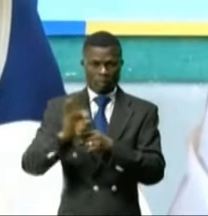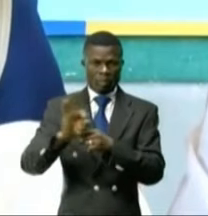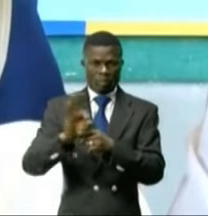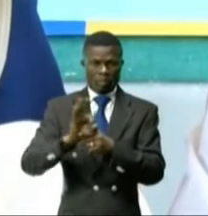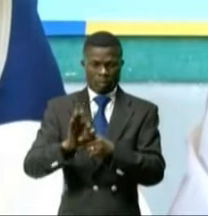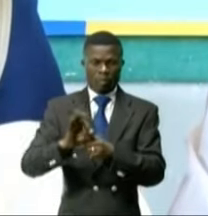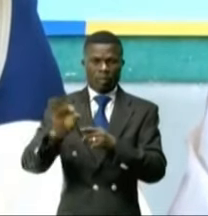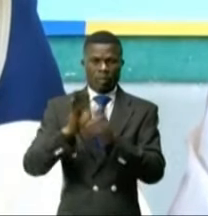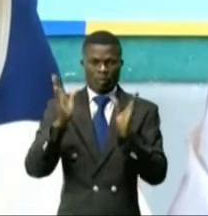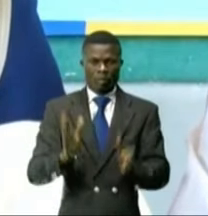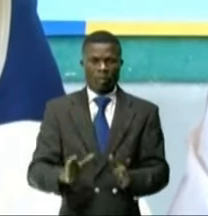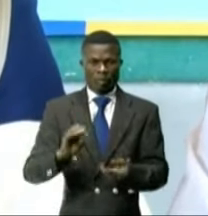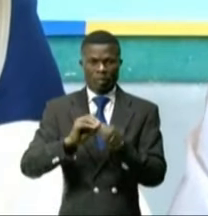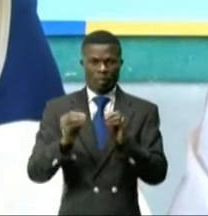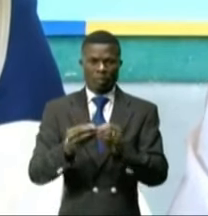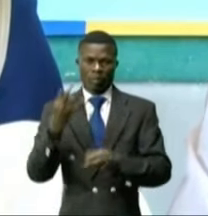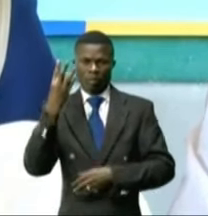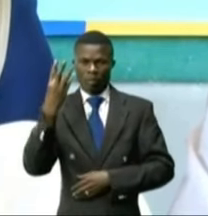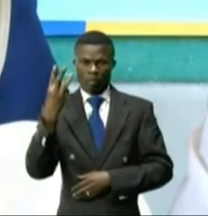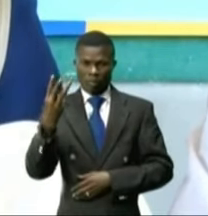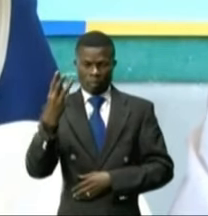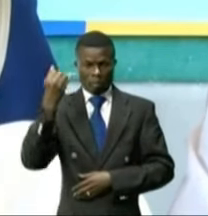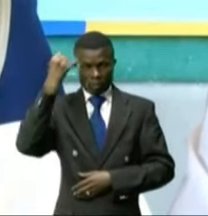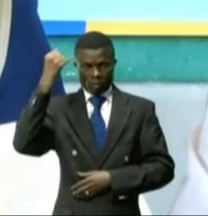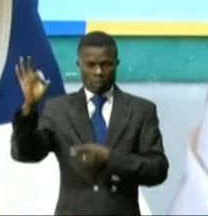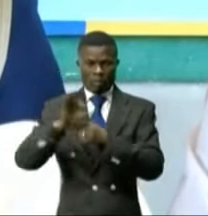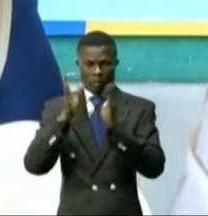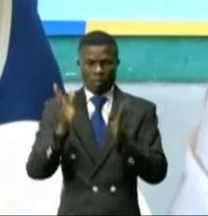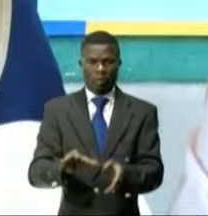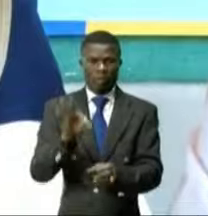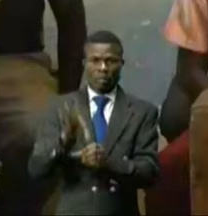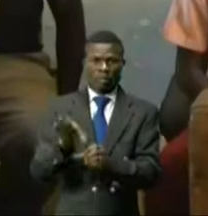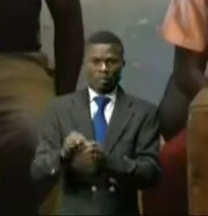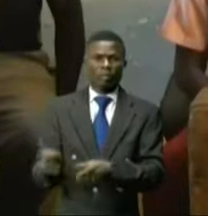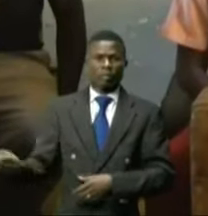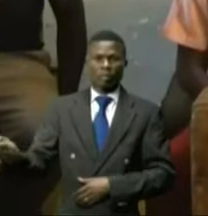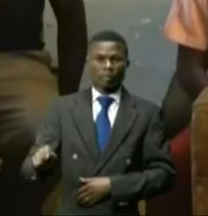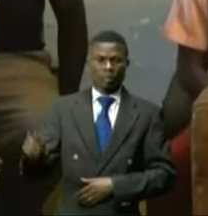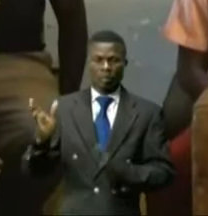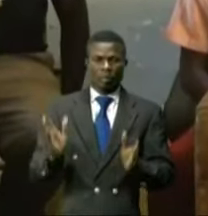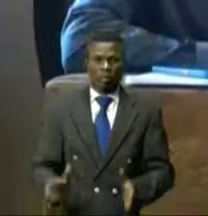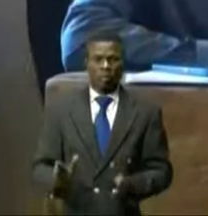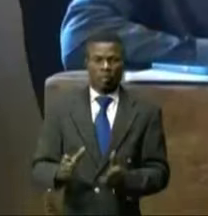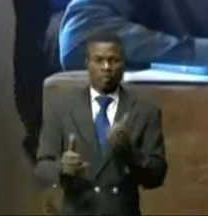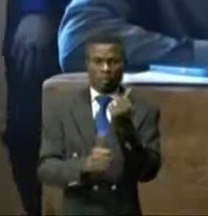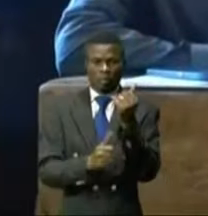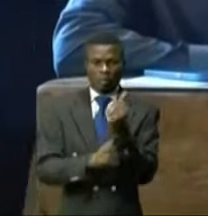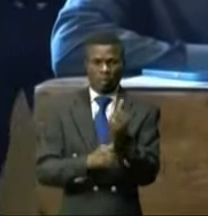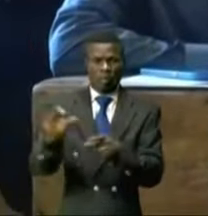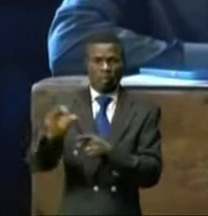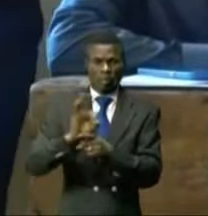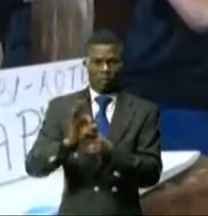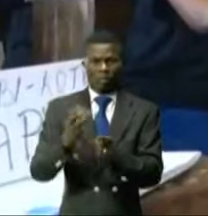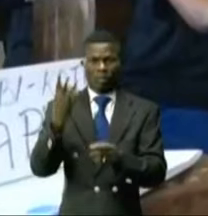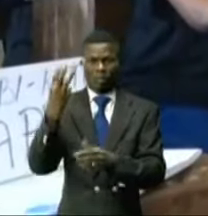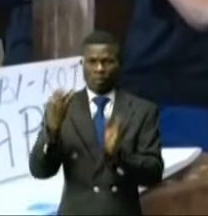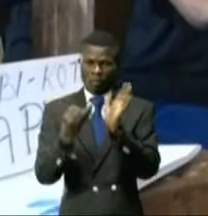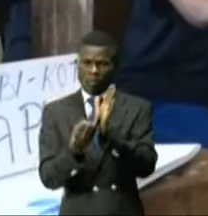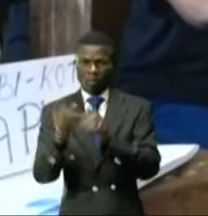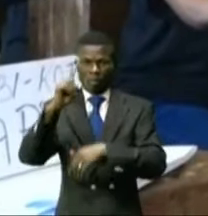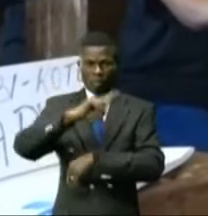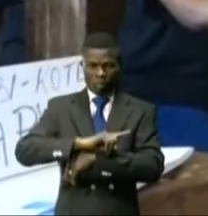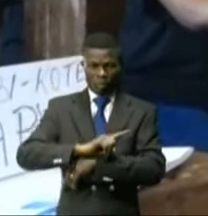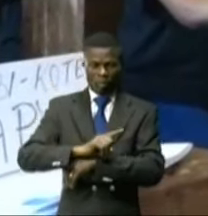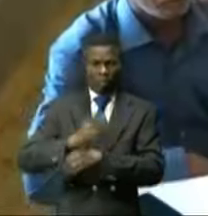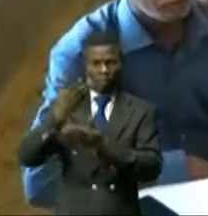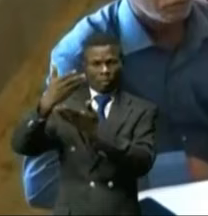des formateurs du niveau 3 à l'intention des formateurs électoraux territoriaux. Les bénéficiaires de cette session de 7 jours devront à leur